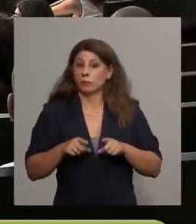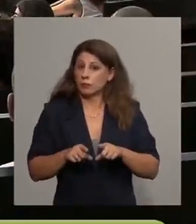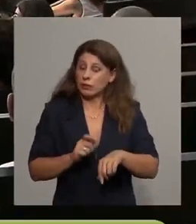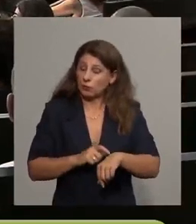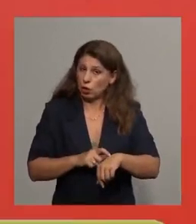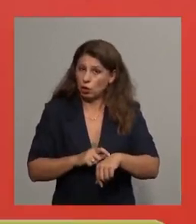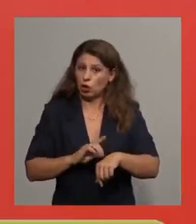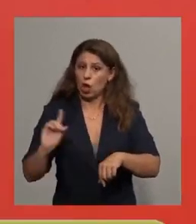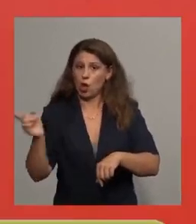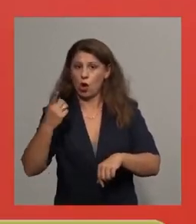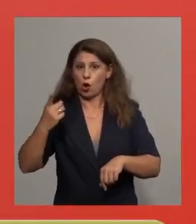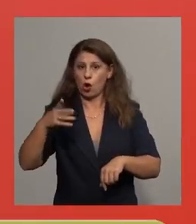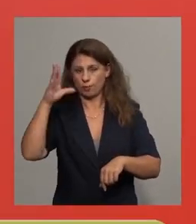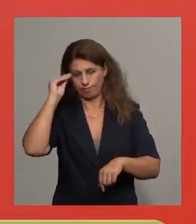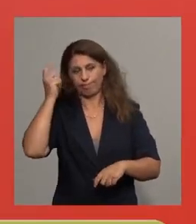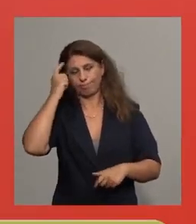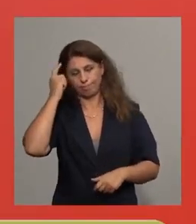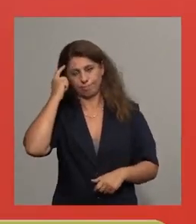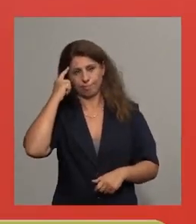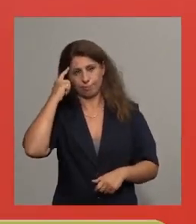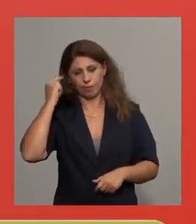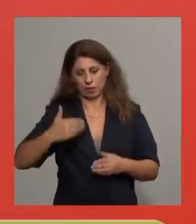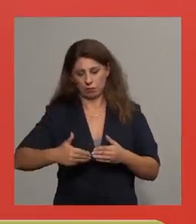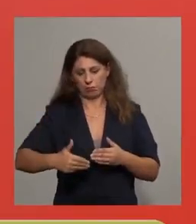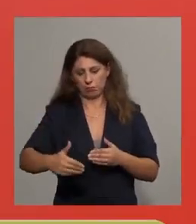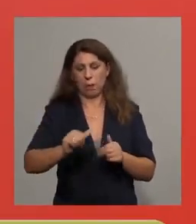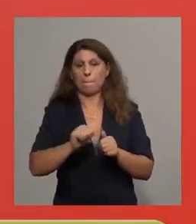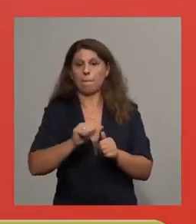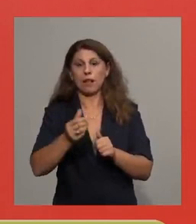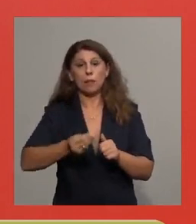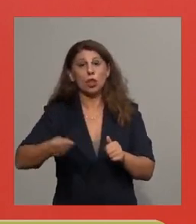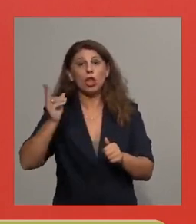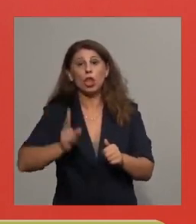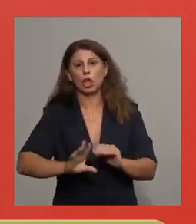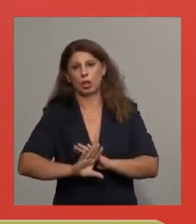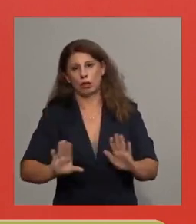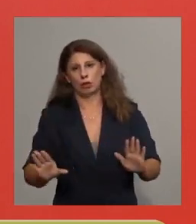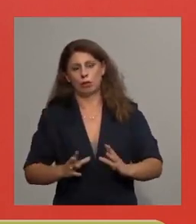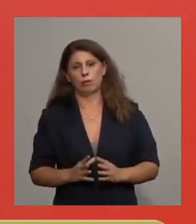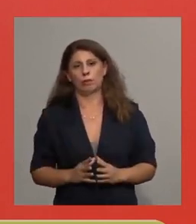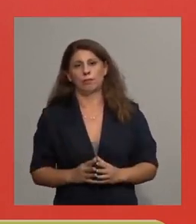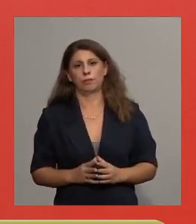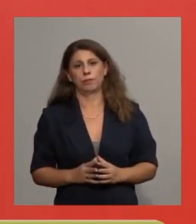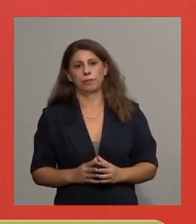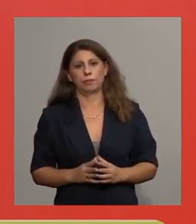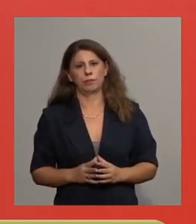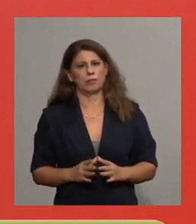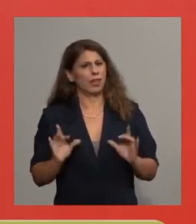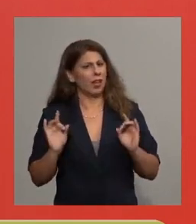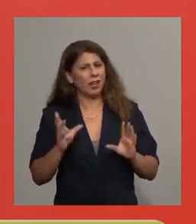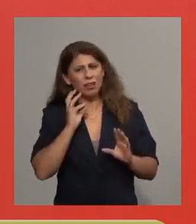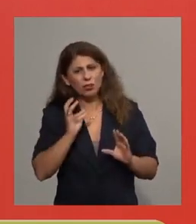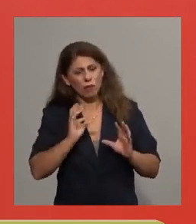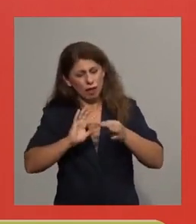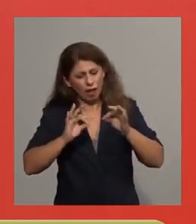όλοι αντιλαμβανόμαστε ότι οι επόμενοι μήνες θα είναι ακόμα χειρότεροι. Κανείς σοβαρός